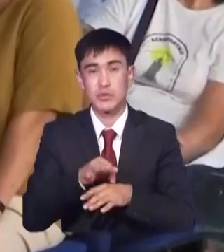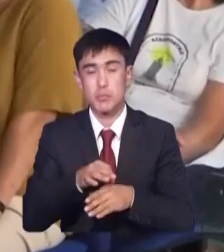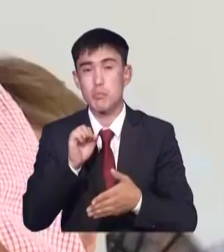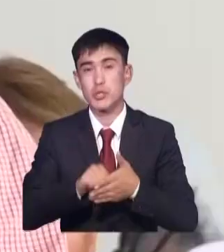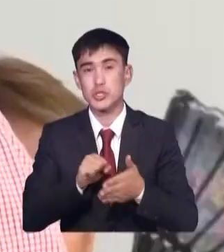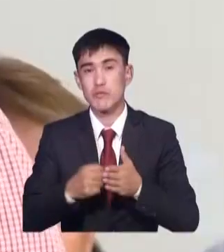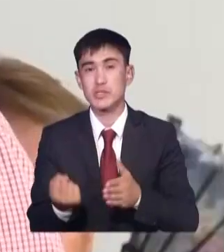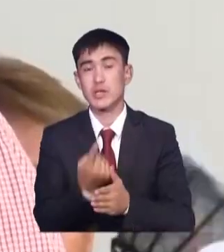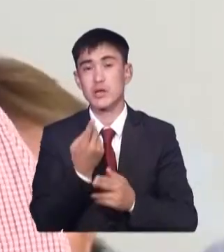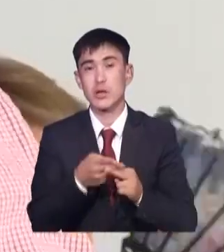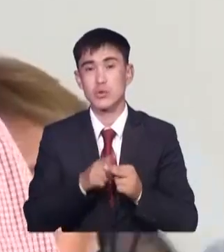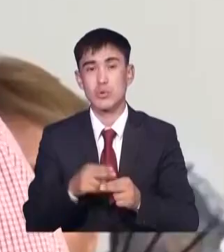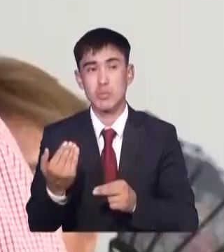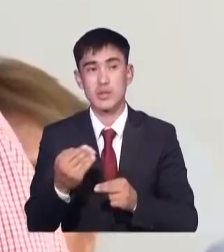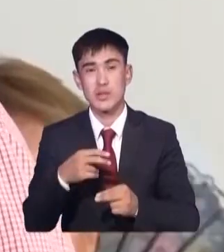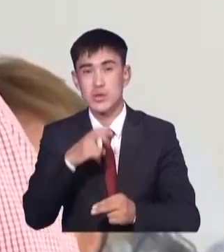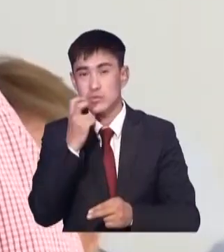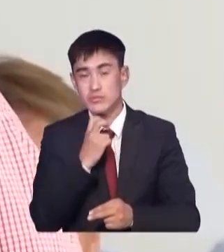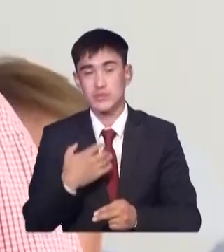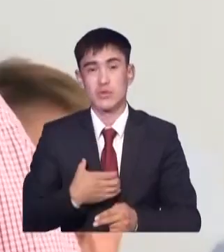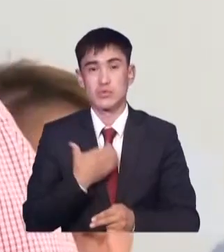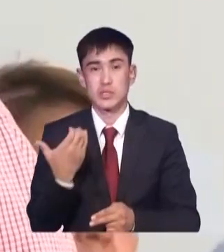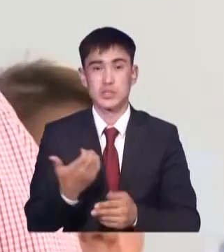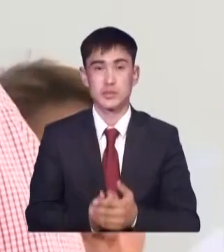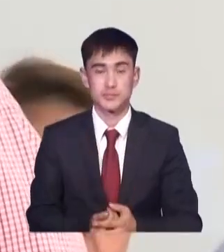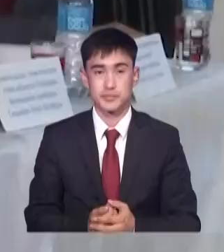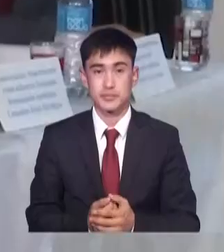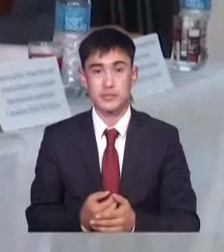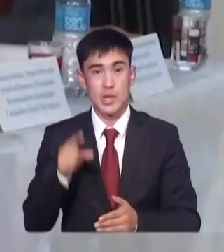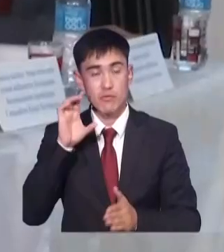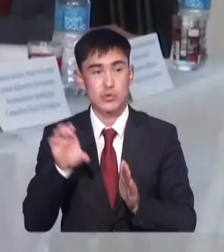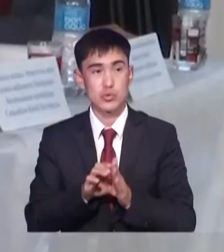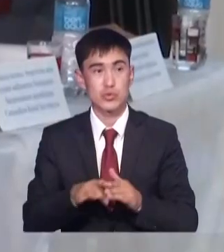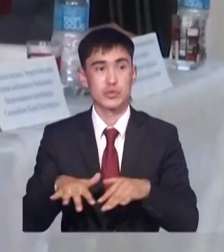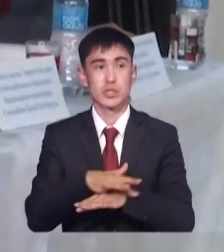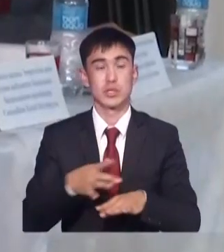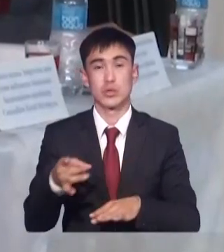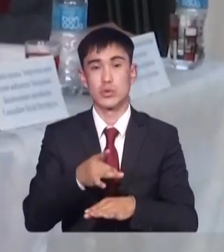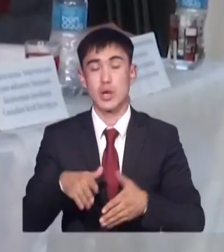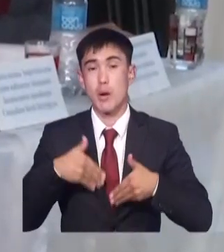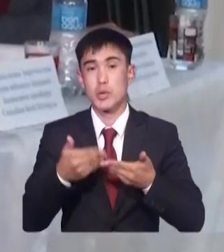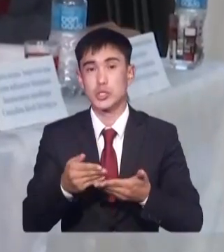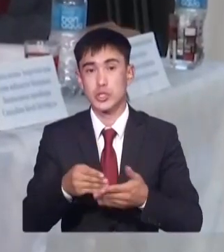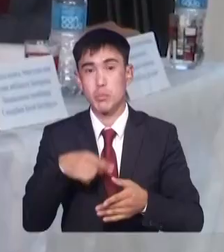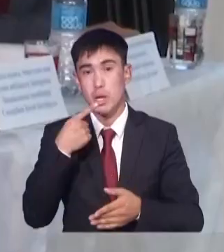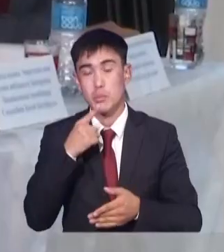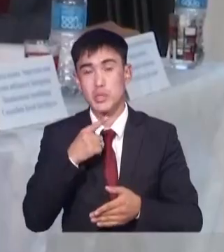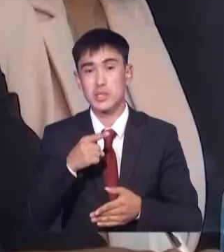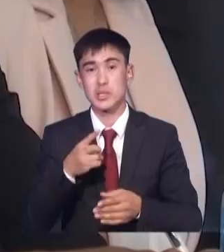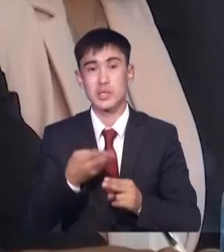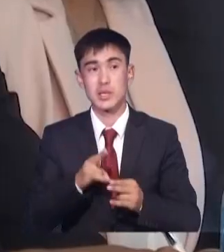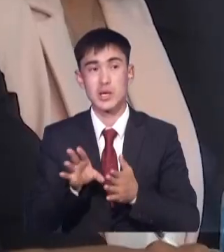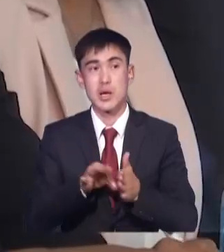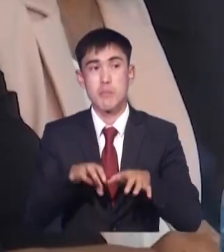причиной возникновения которых стало невыносимое зловоние от отстойников. Выслушав доводы жителей района, их обращение прокомментировал